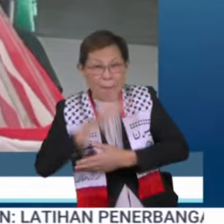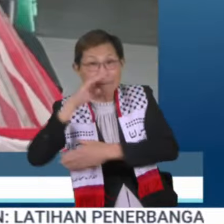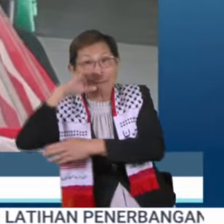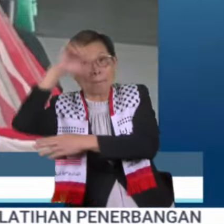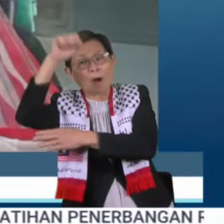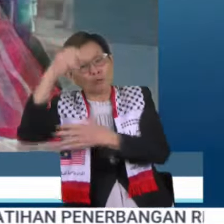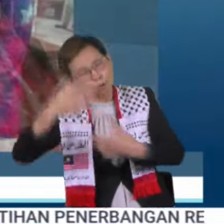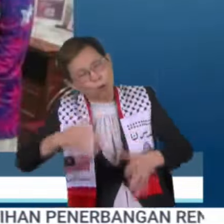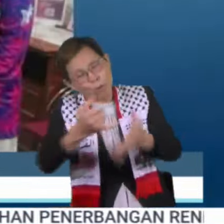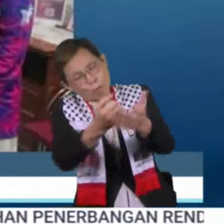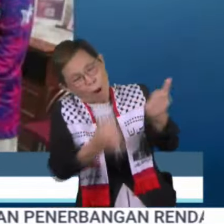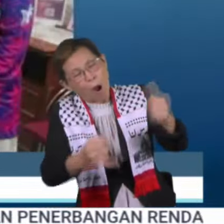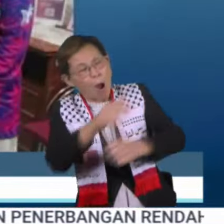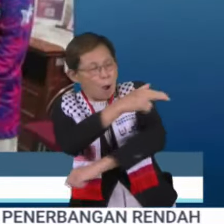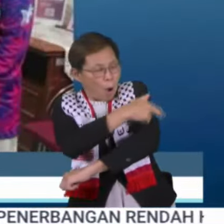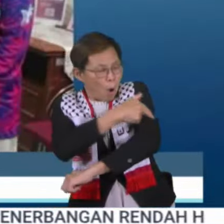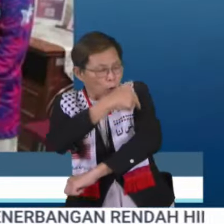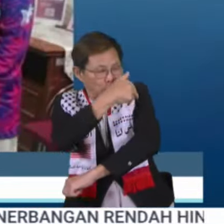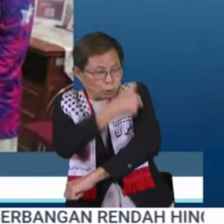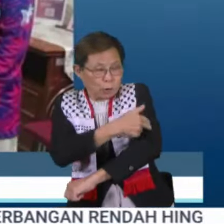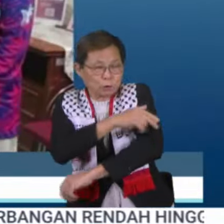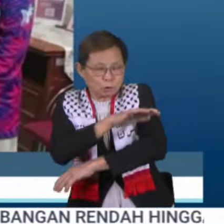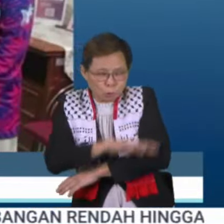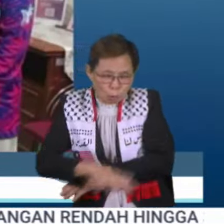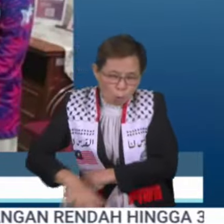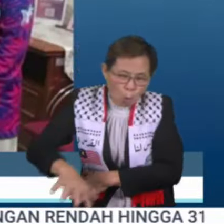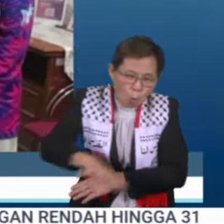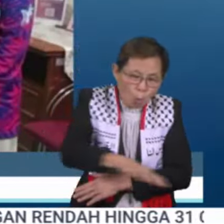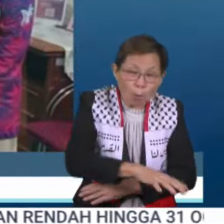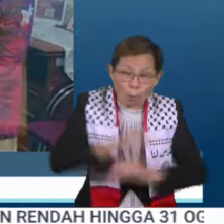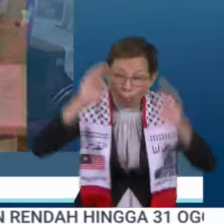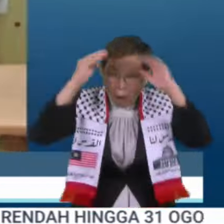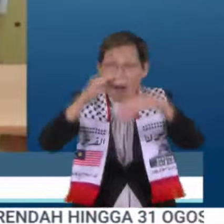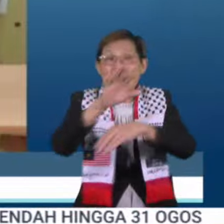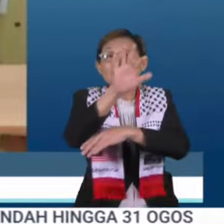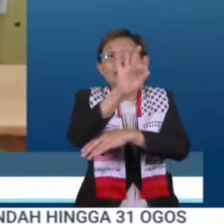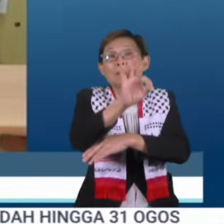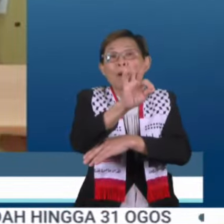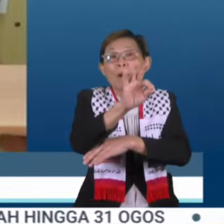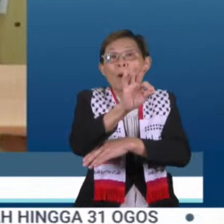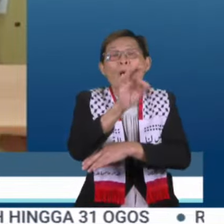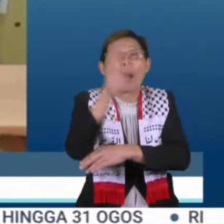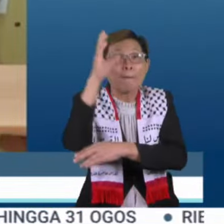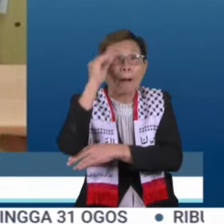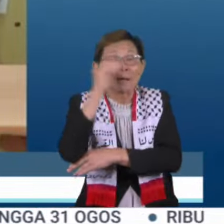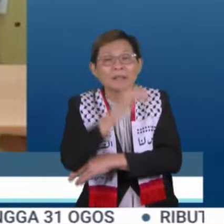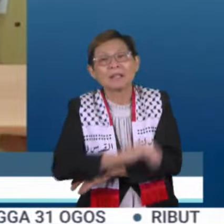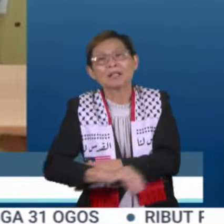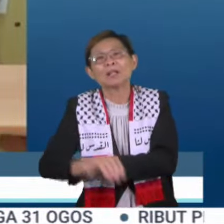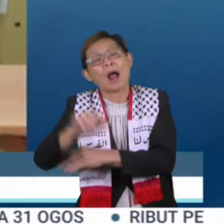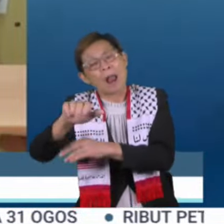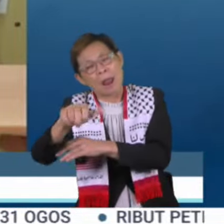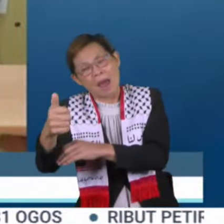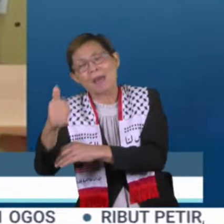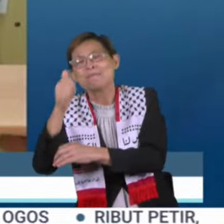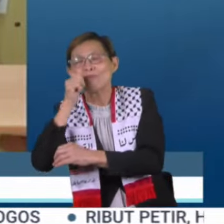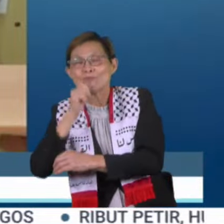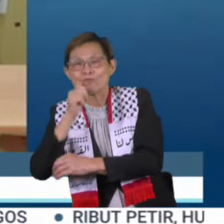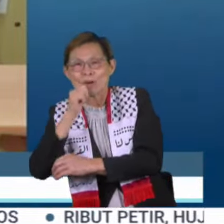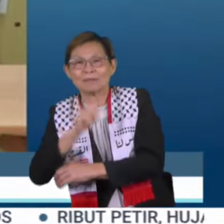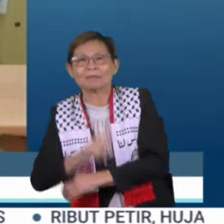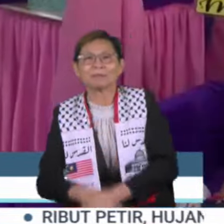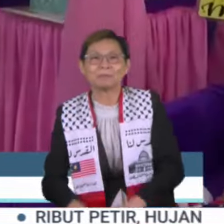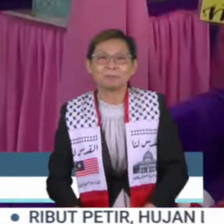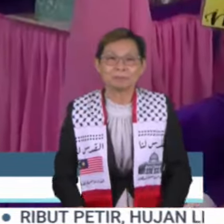merdeka telah dilahirkan di hospital seluruh negeri itu. 9 daripadanya merupakan bayi lelaki dan selebihnya bayi perempuan.